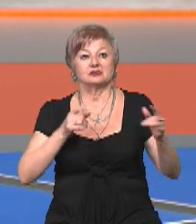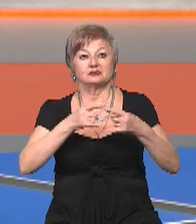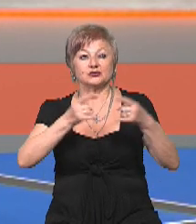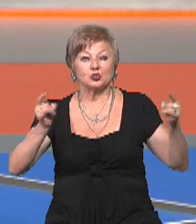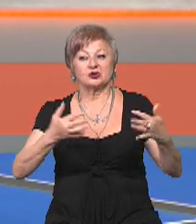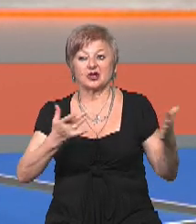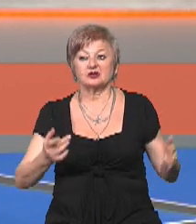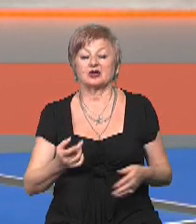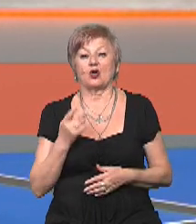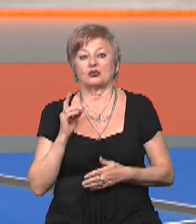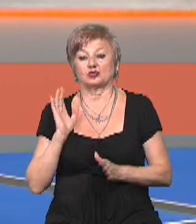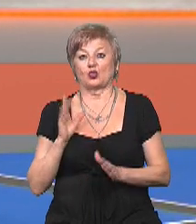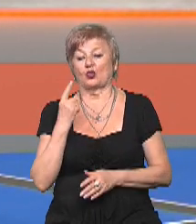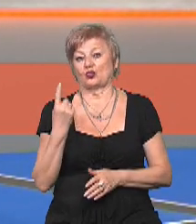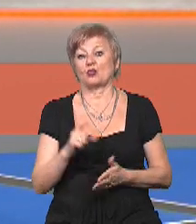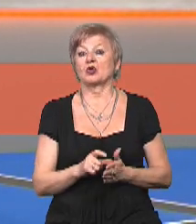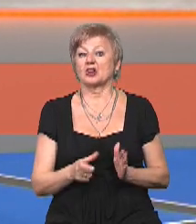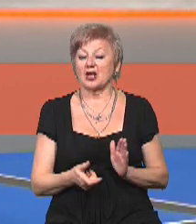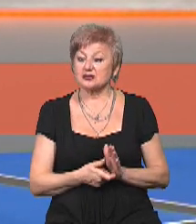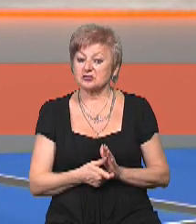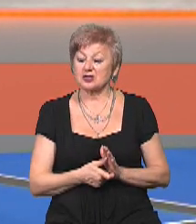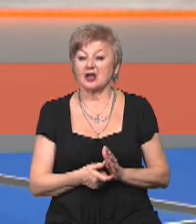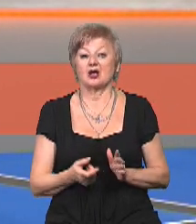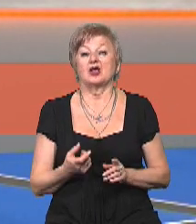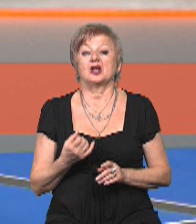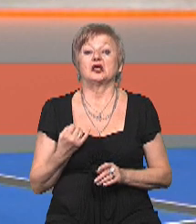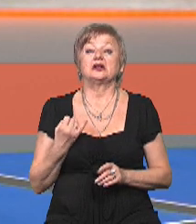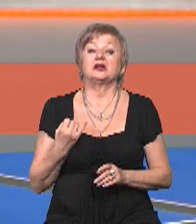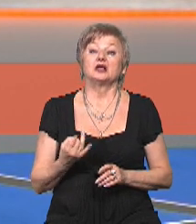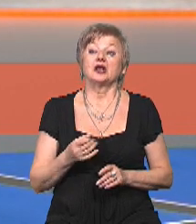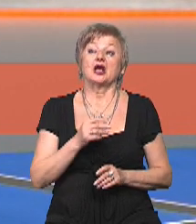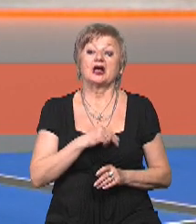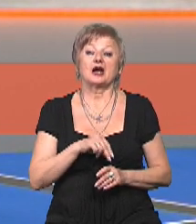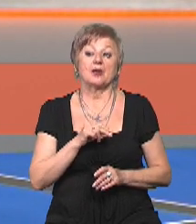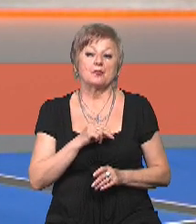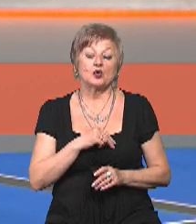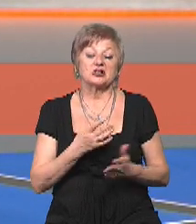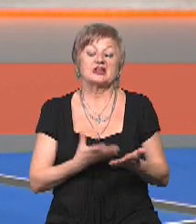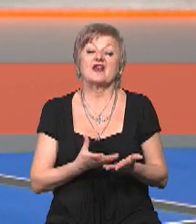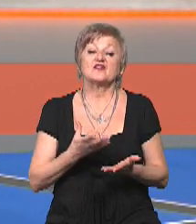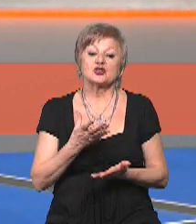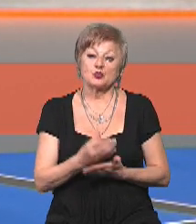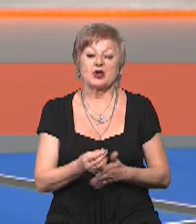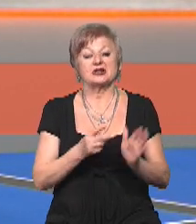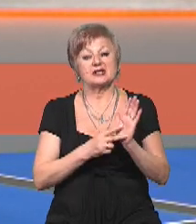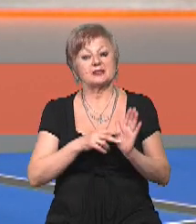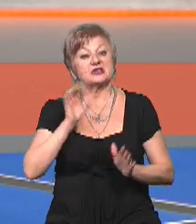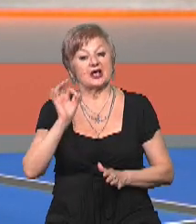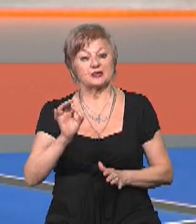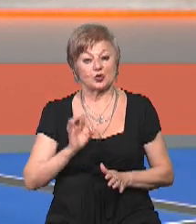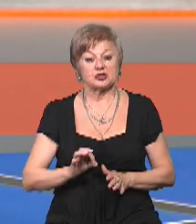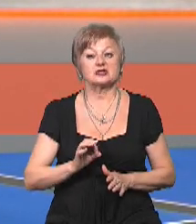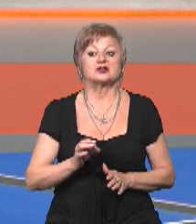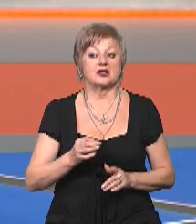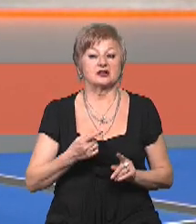тільки на один клас. Субвенція НУШ, вона працює на співфінансуванні. Тобто 70% для міста